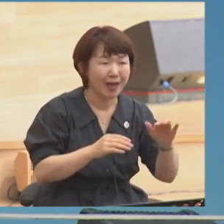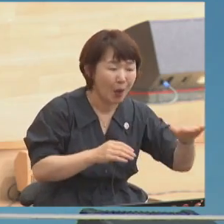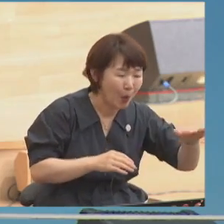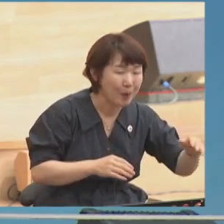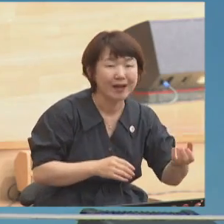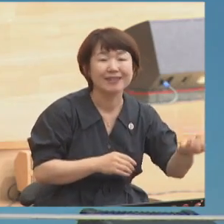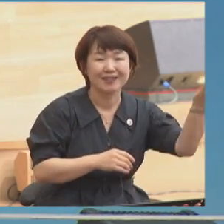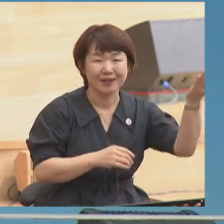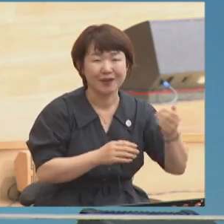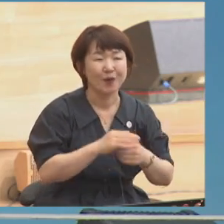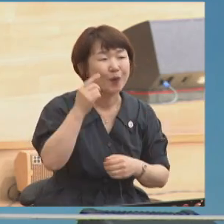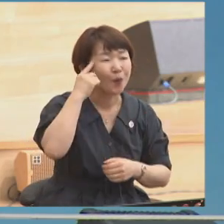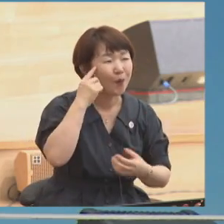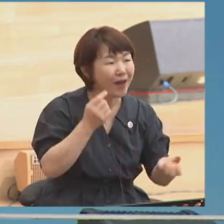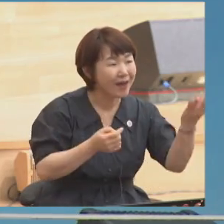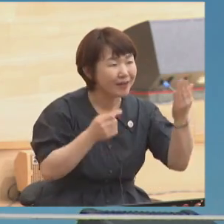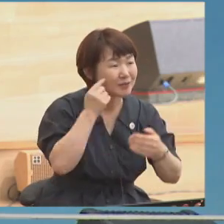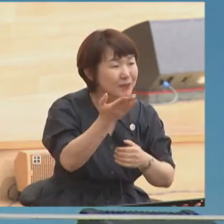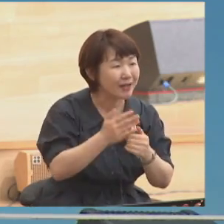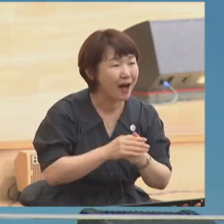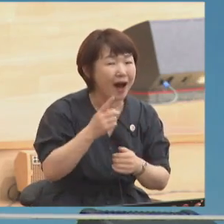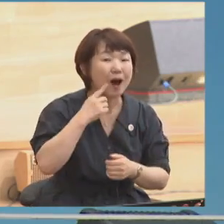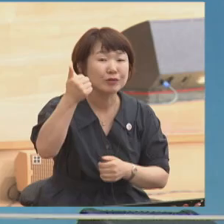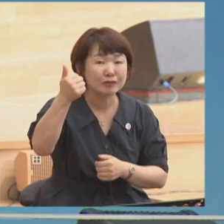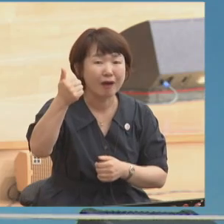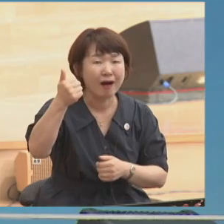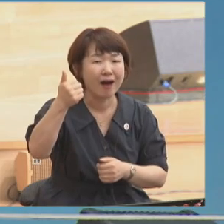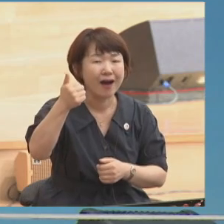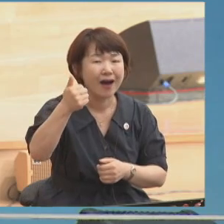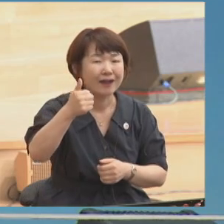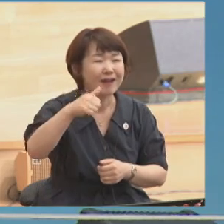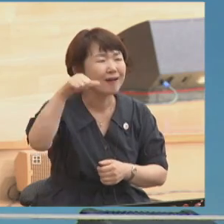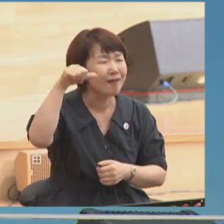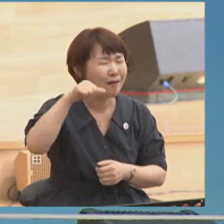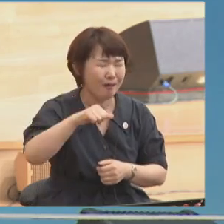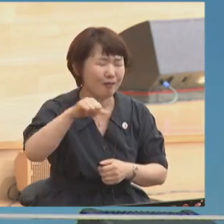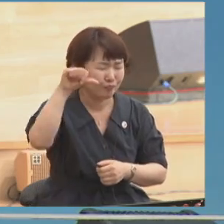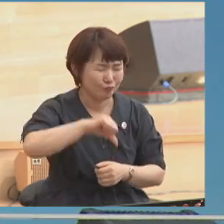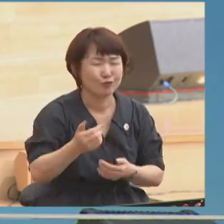이겨. 왜 이기죠? 아버지가 저줬으니까.